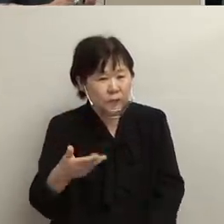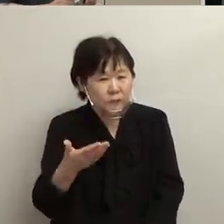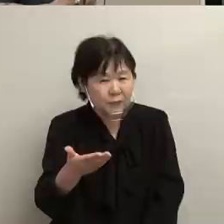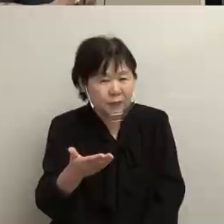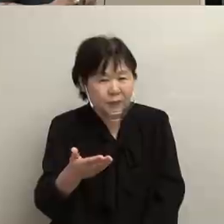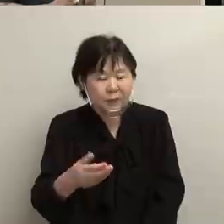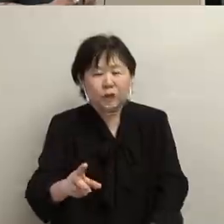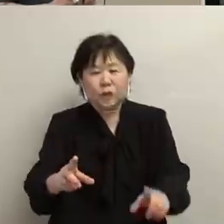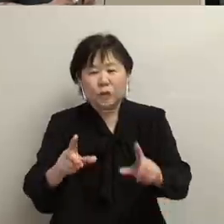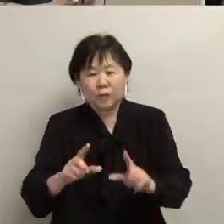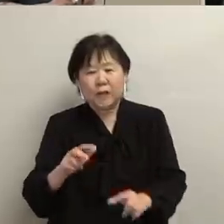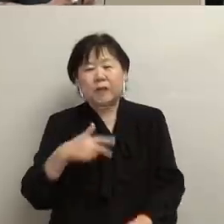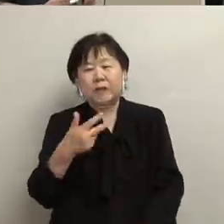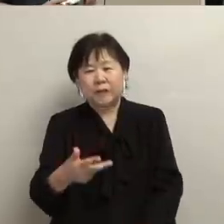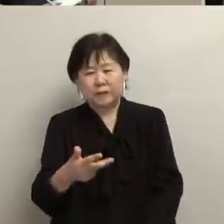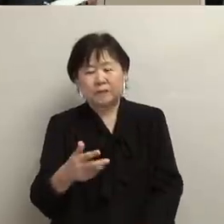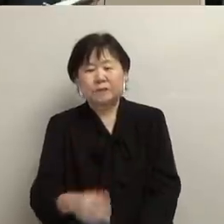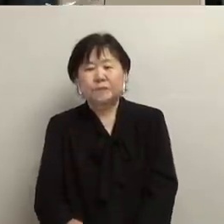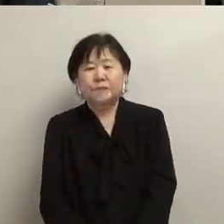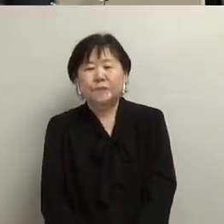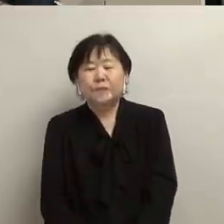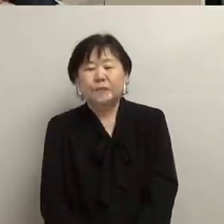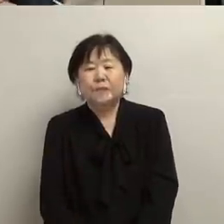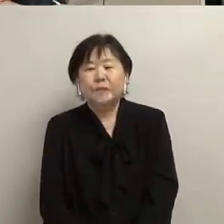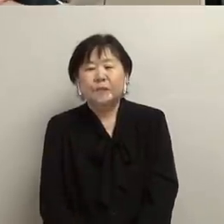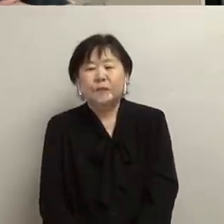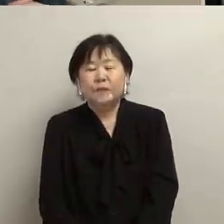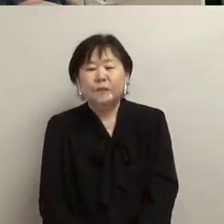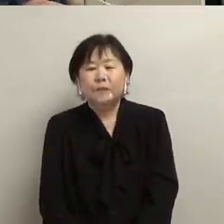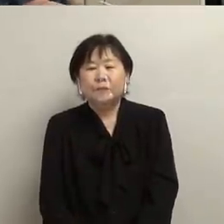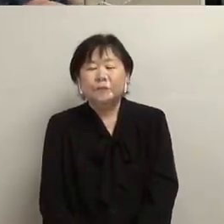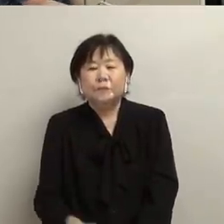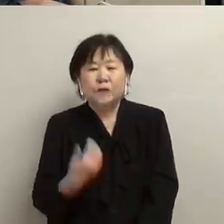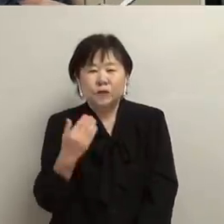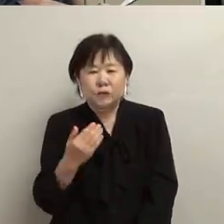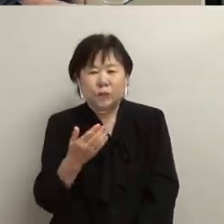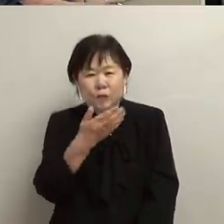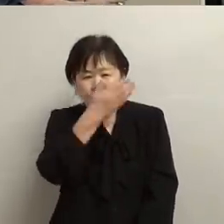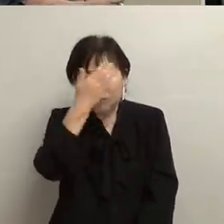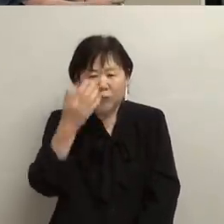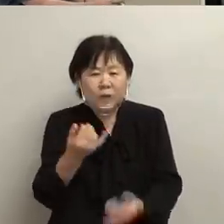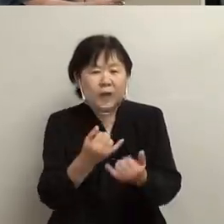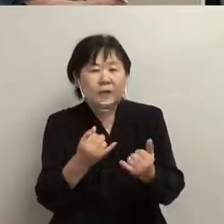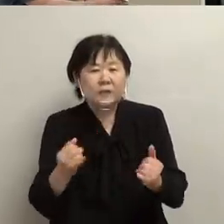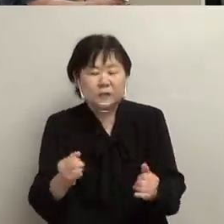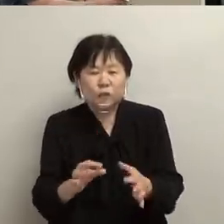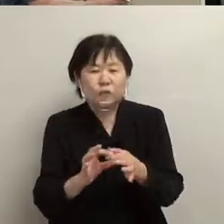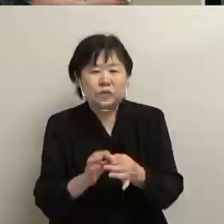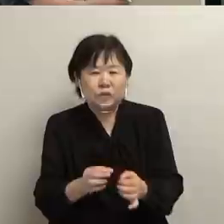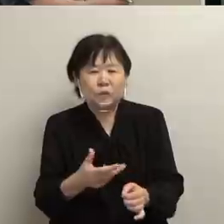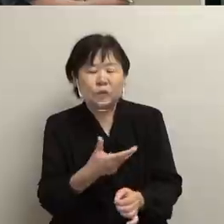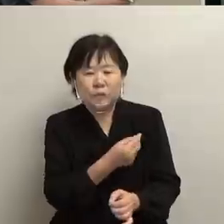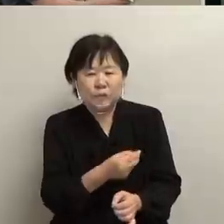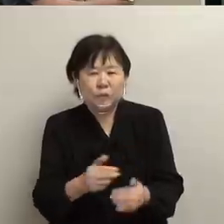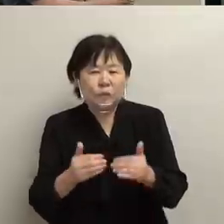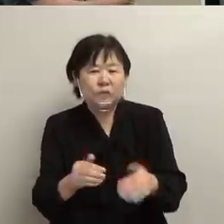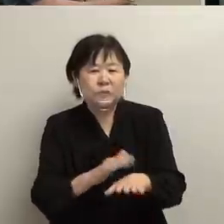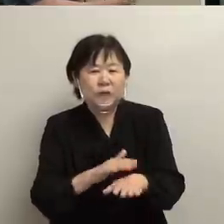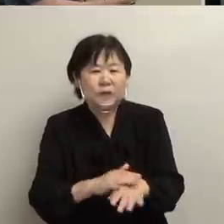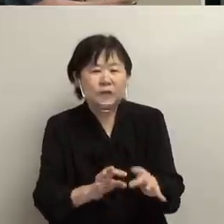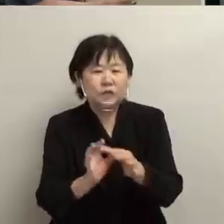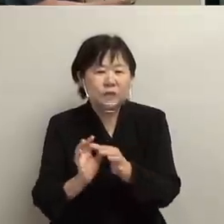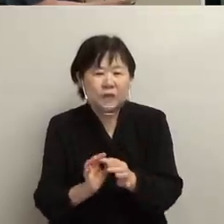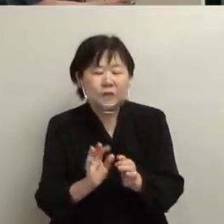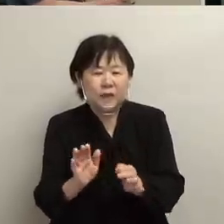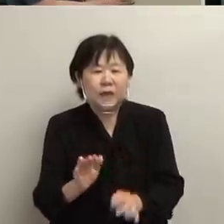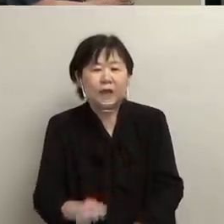はいあとかさへったーと若者です2000ティ部の毛ちょっとですねですあのすらで者があのでるって事な